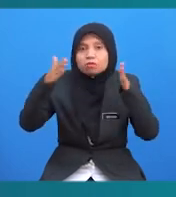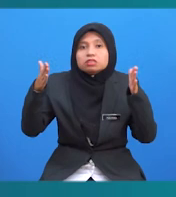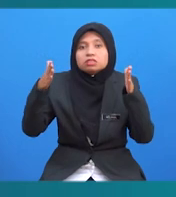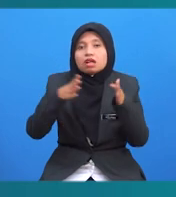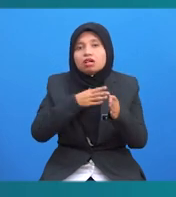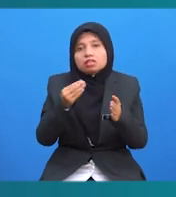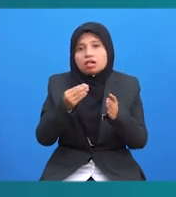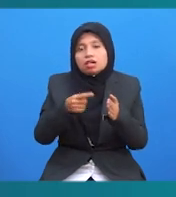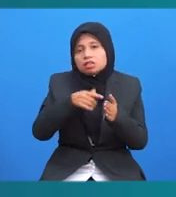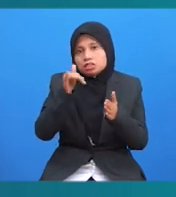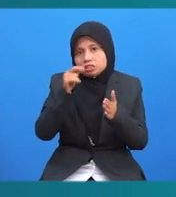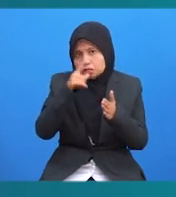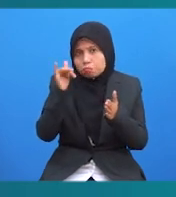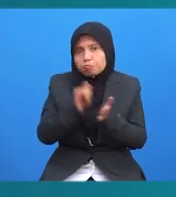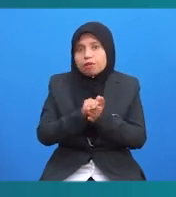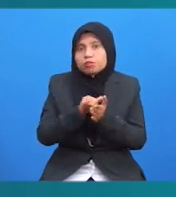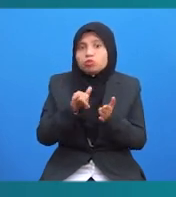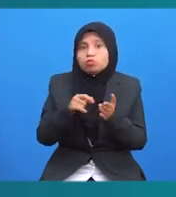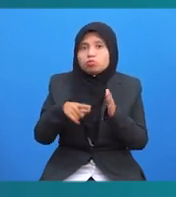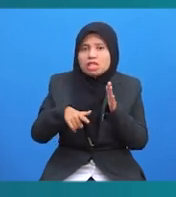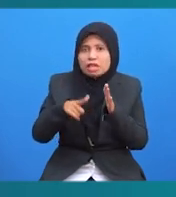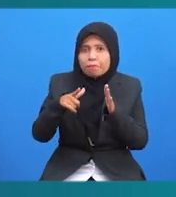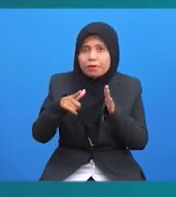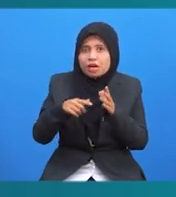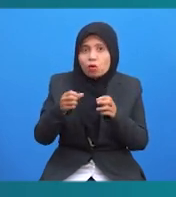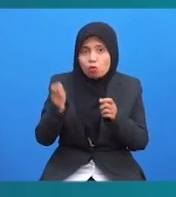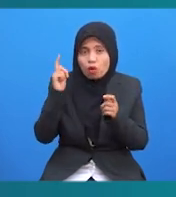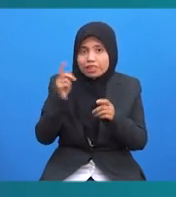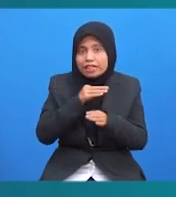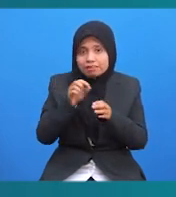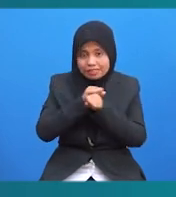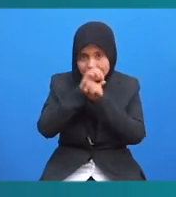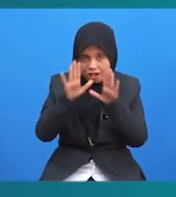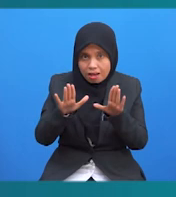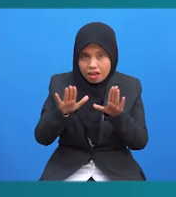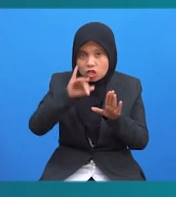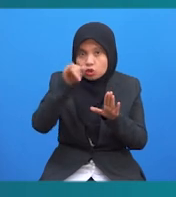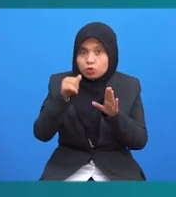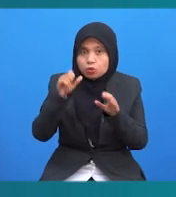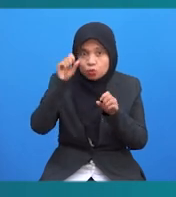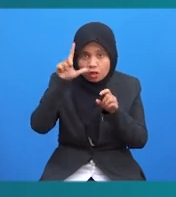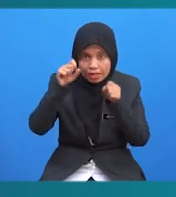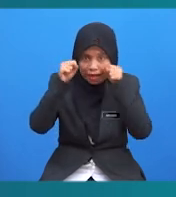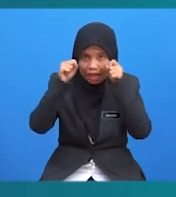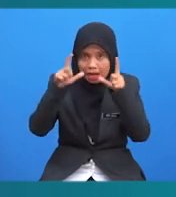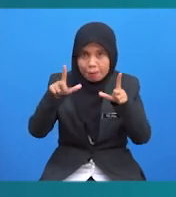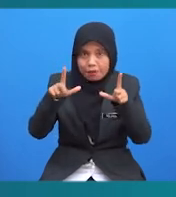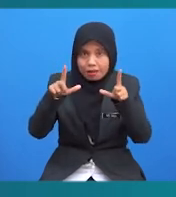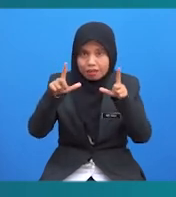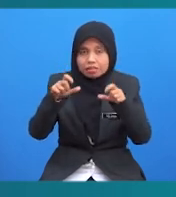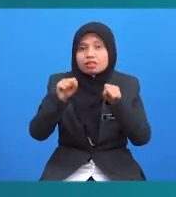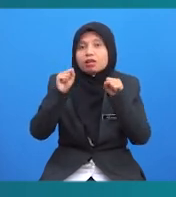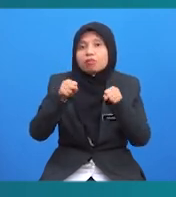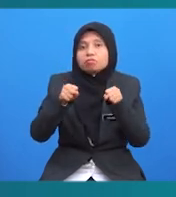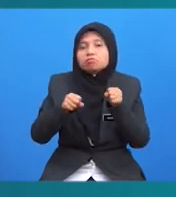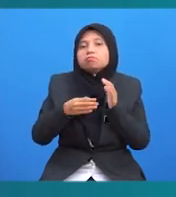Dan disebabkan cahaya yang keluar lebih kuat dan terang, juru kamera boleh menggunakan pantulan